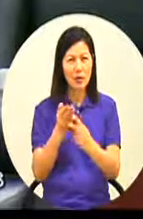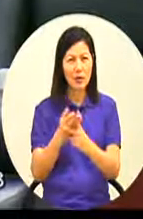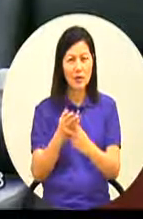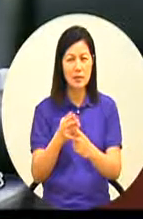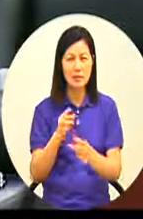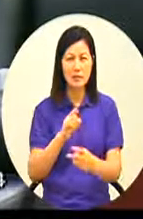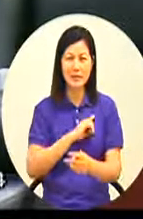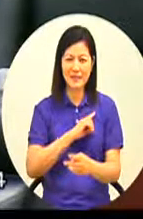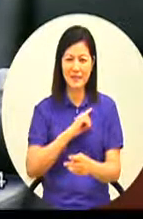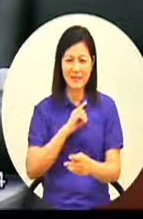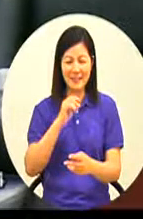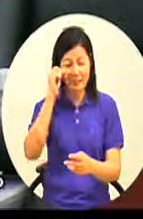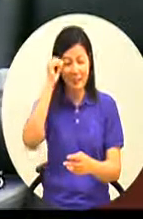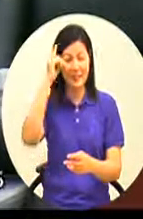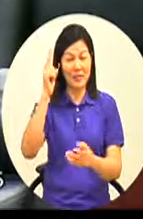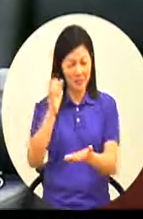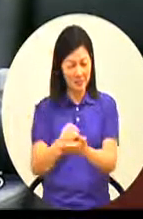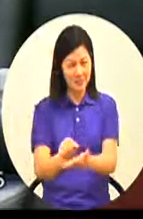的哦。